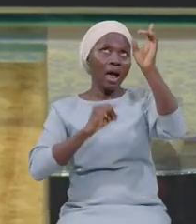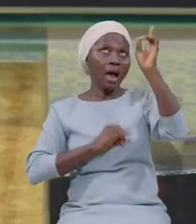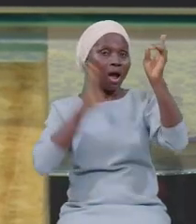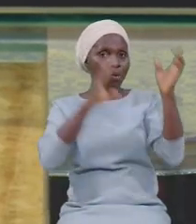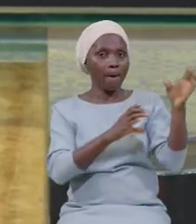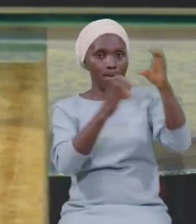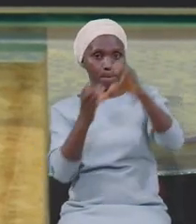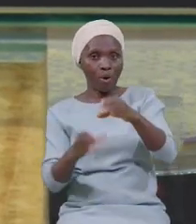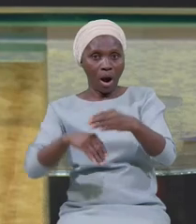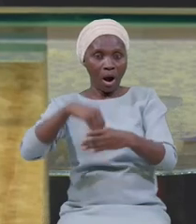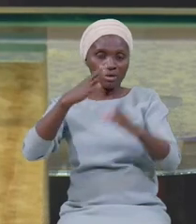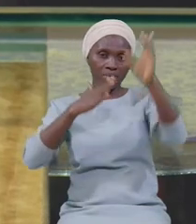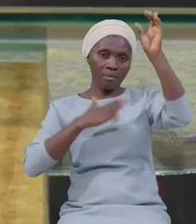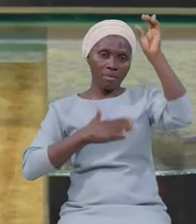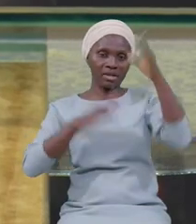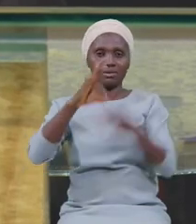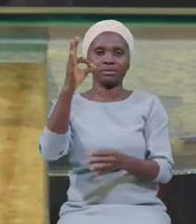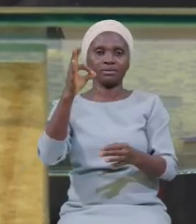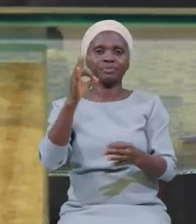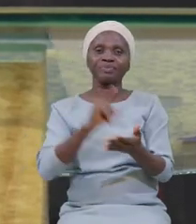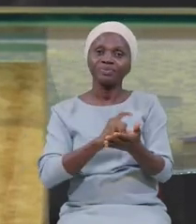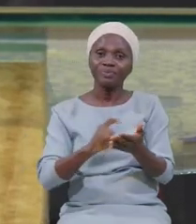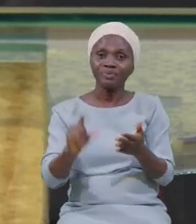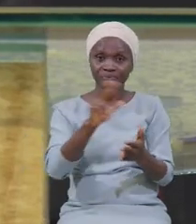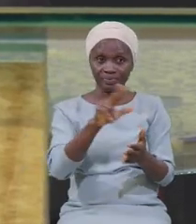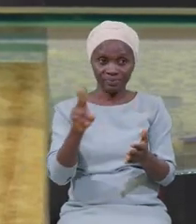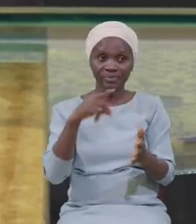esprit. Le verset 32 dit,